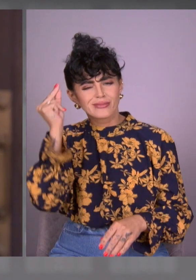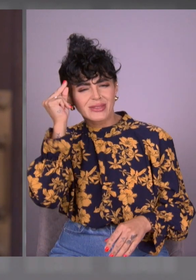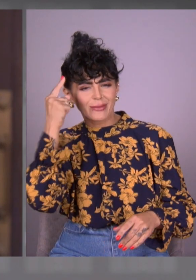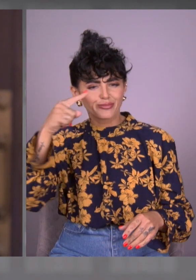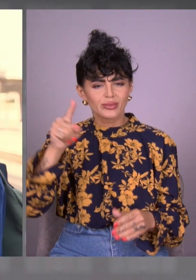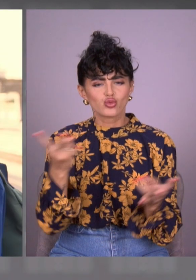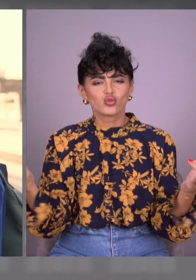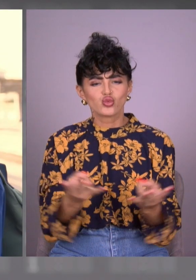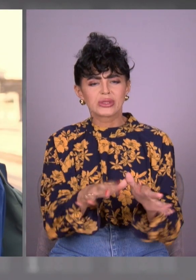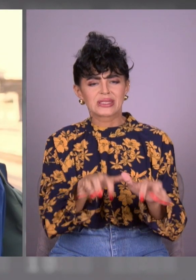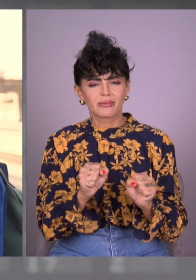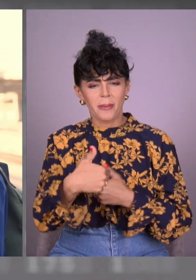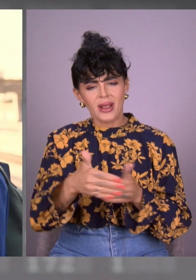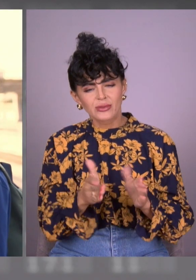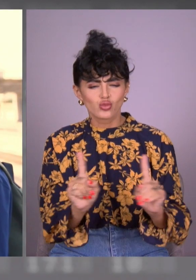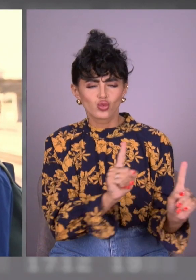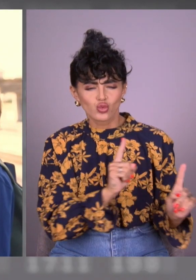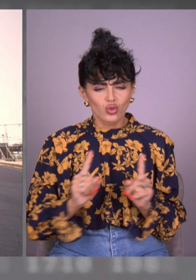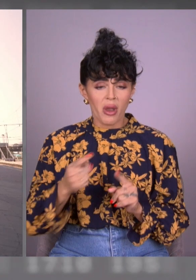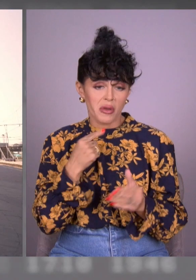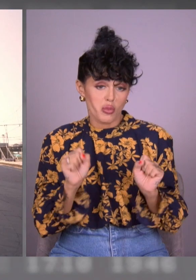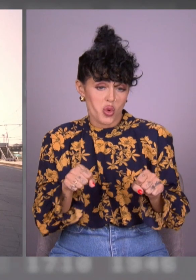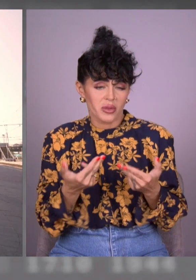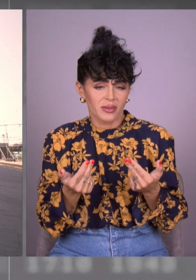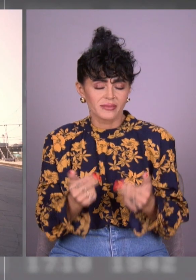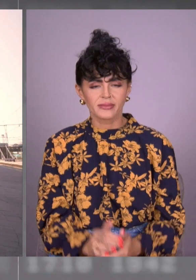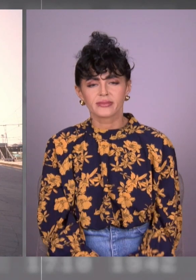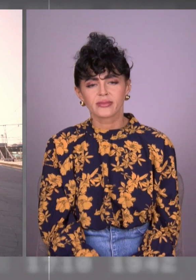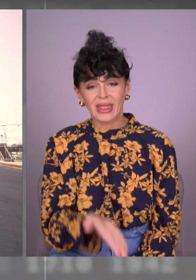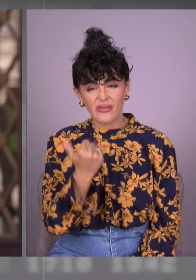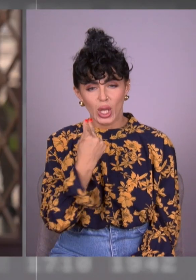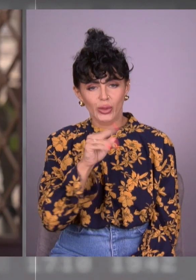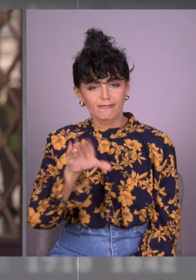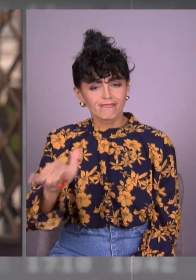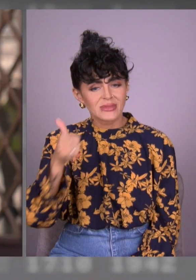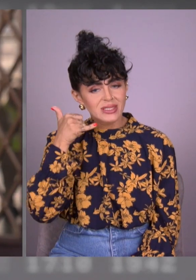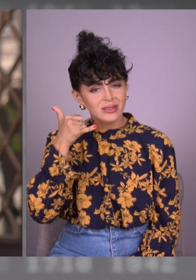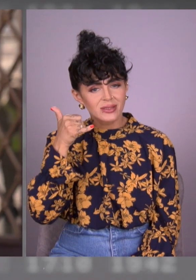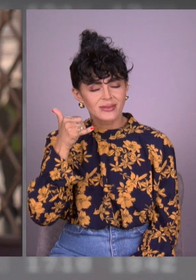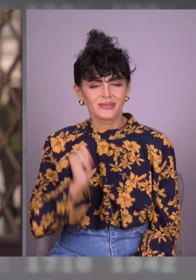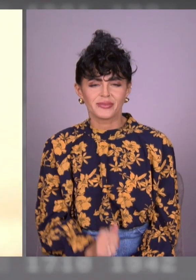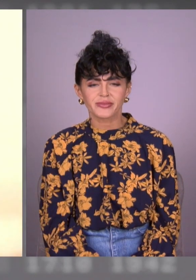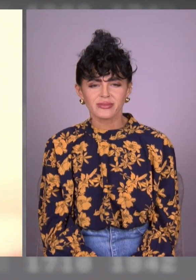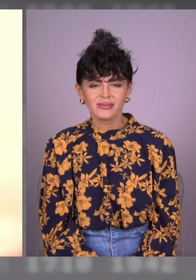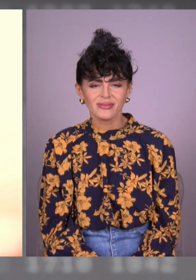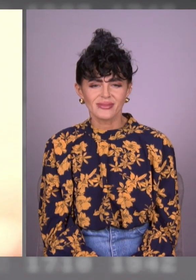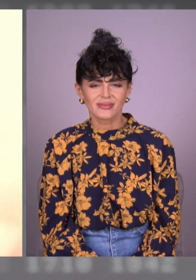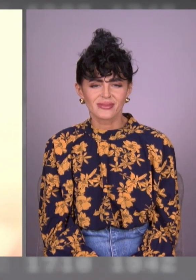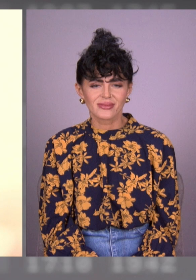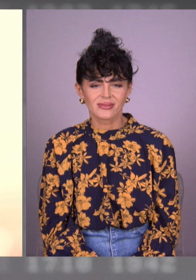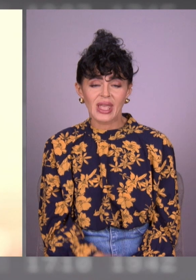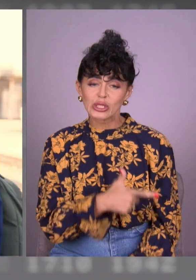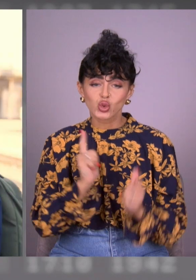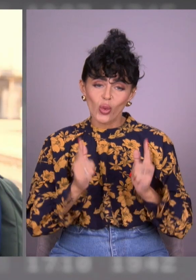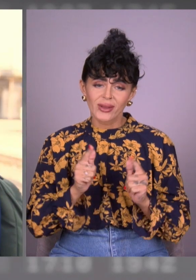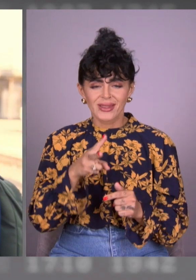щось передати. Така практика ж існує? Так. Давайте телефонувати просто зараз. А отак, люблю такі авантюри. Як ви думаєте,